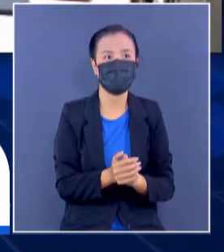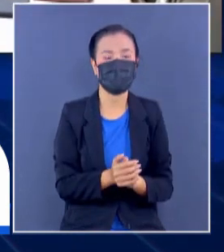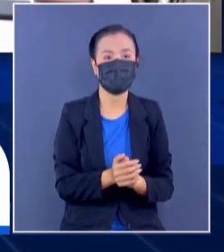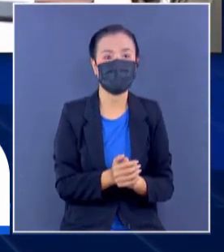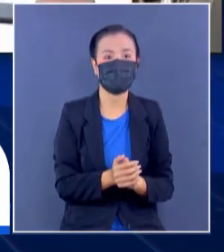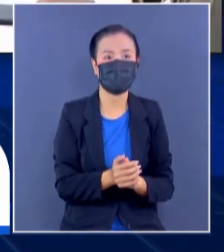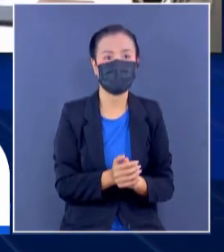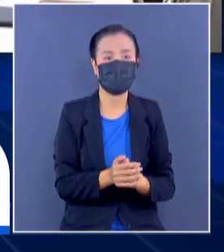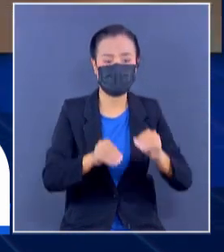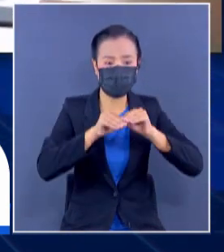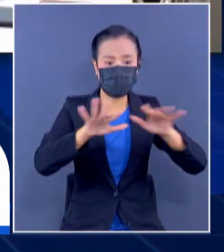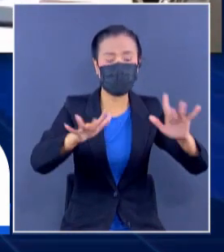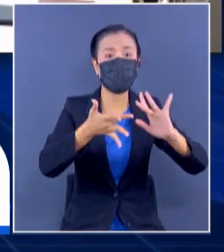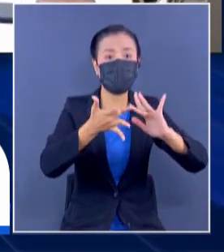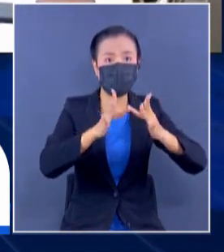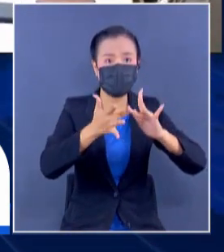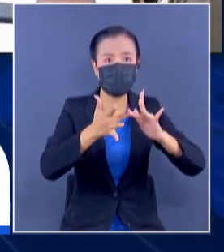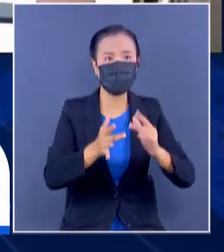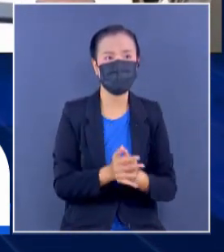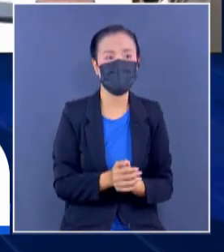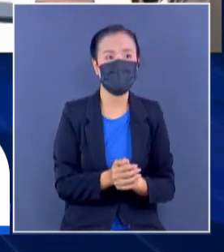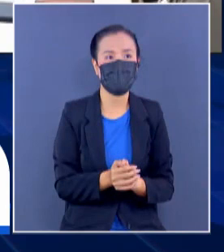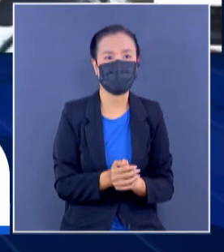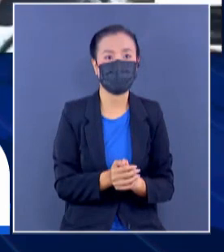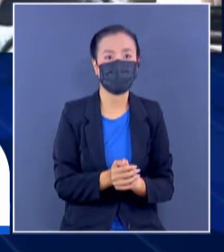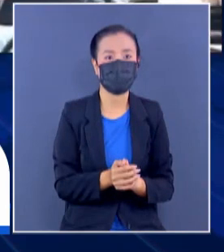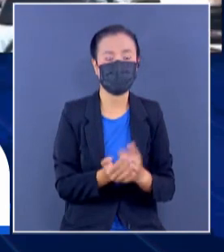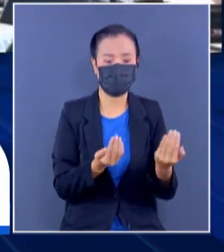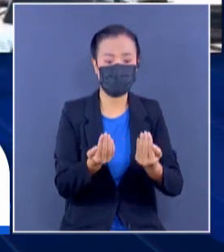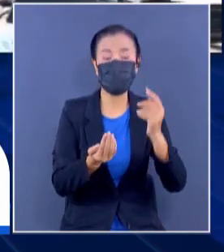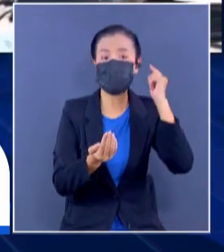ปเนี่ยกลับหลุดออกไปทีนี้พูดถึง